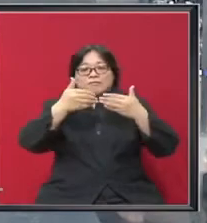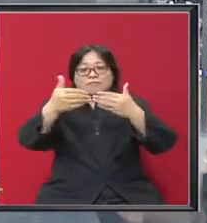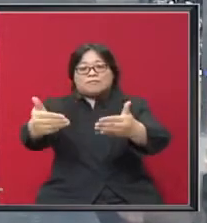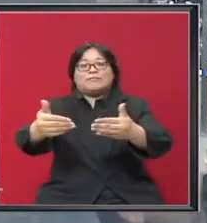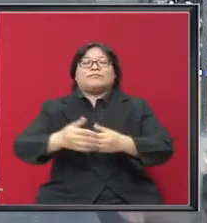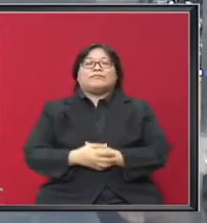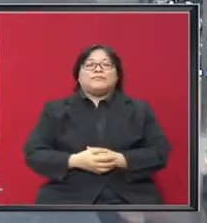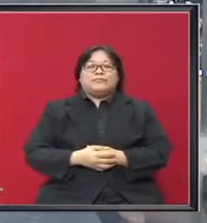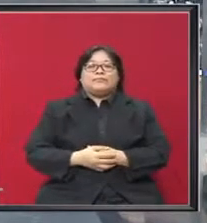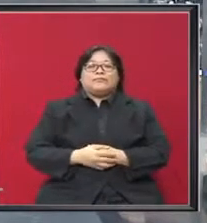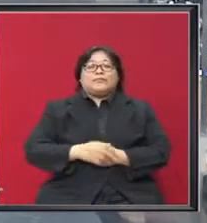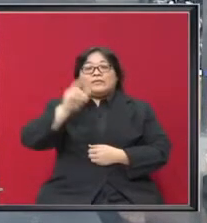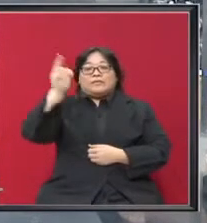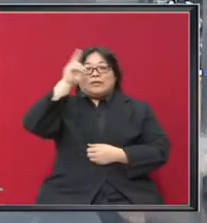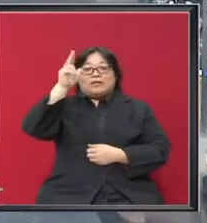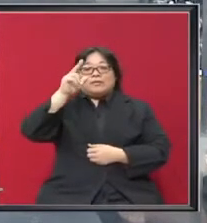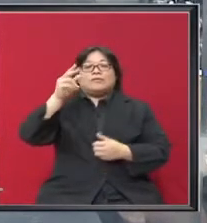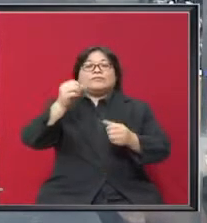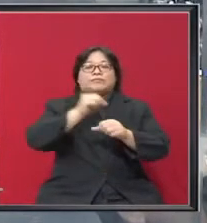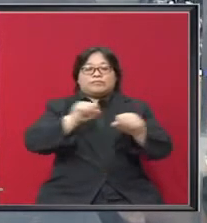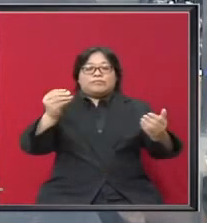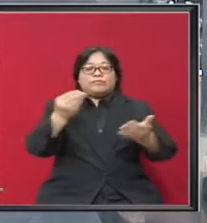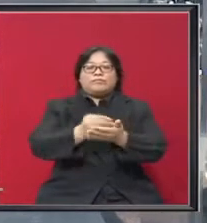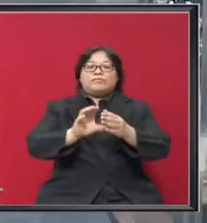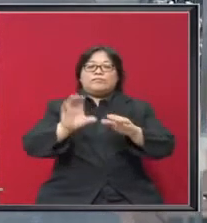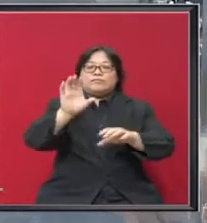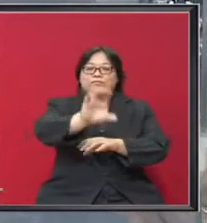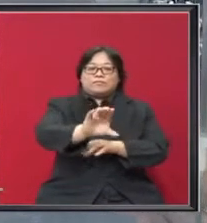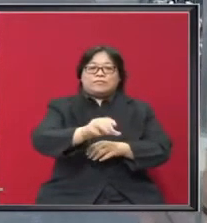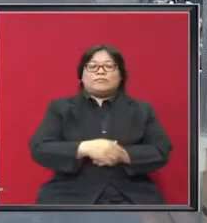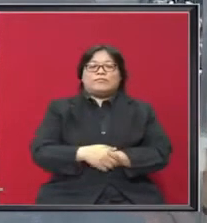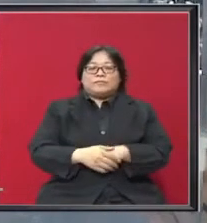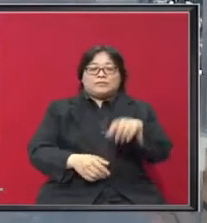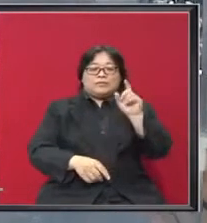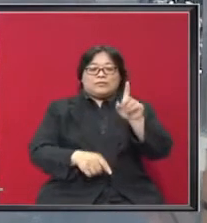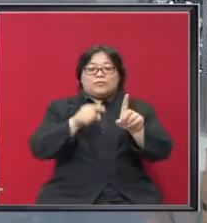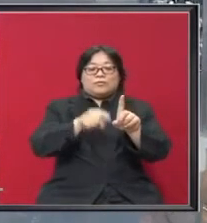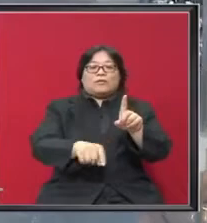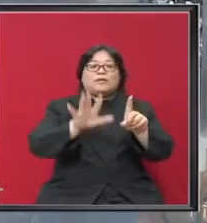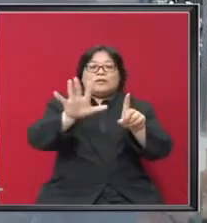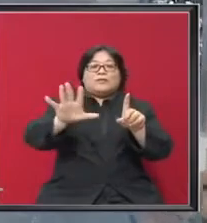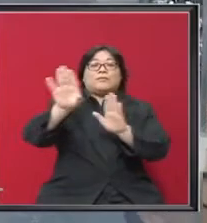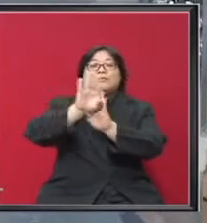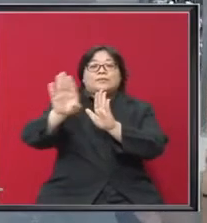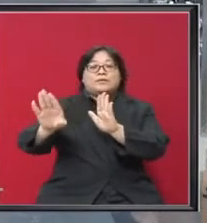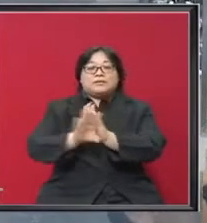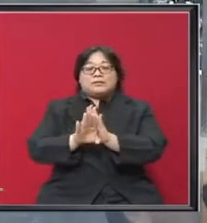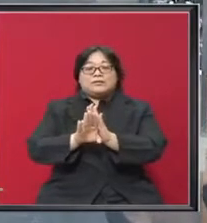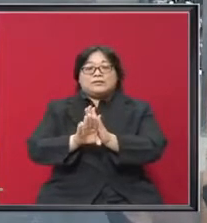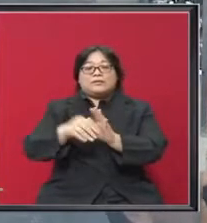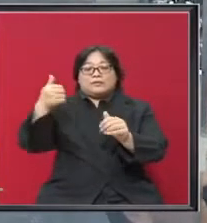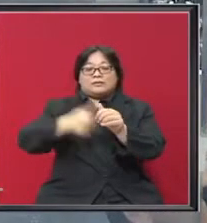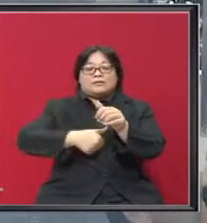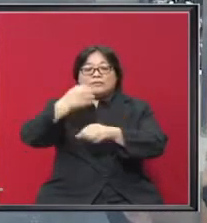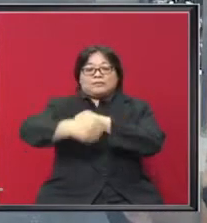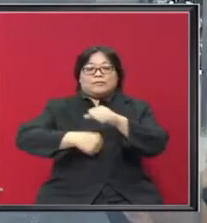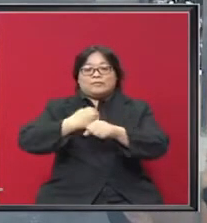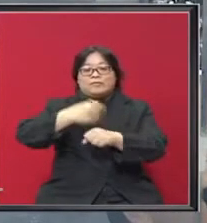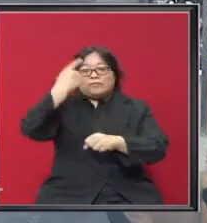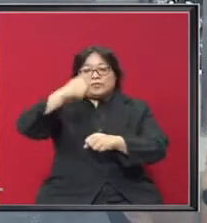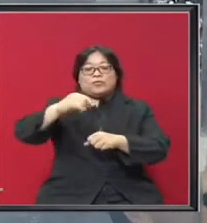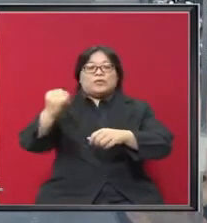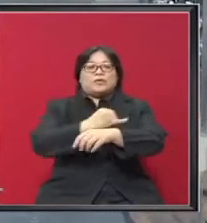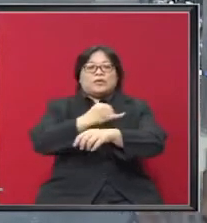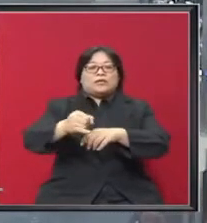kepada pesawat kerajaan mempertunjukkan sebanyak rm1 perpuluhan 5 billion setiap tahun bagi